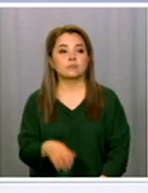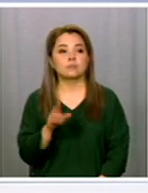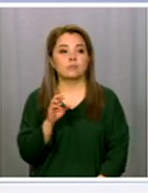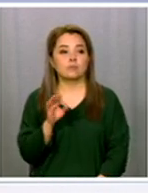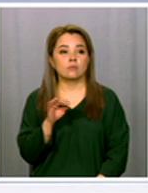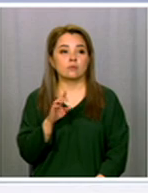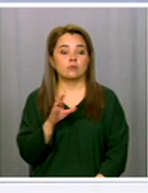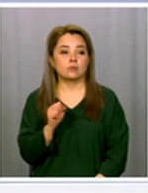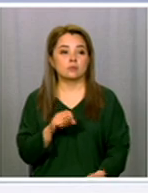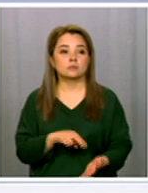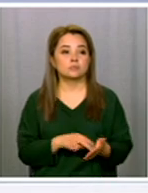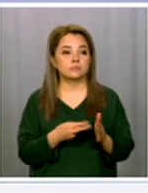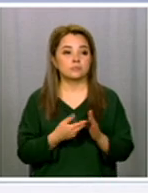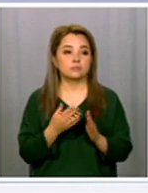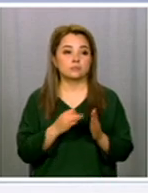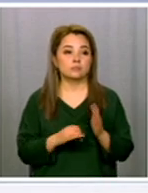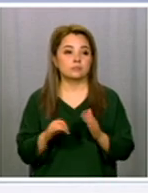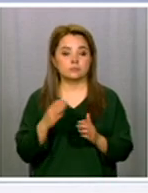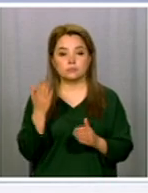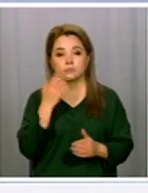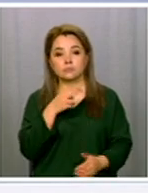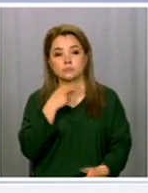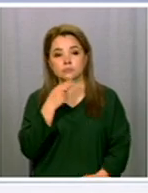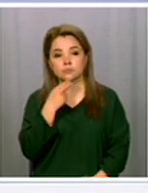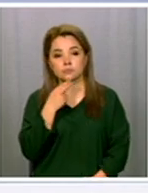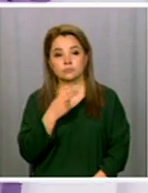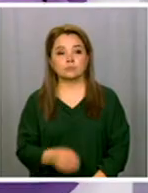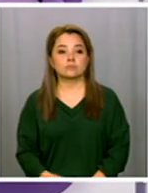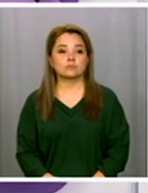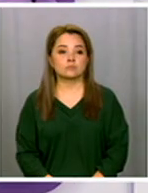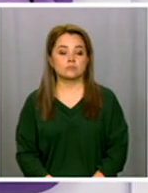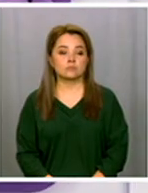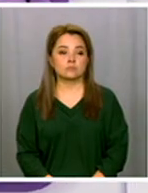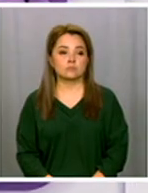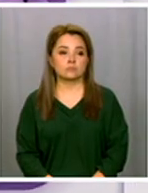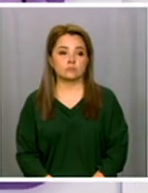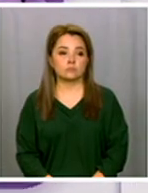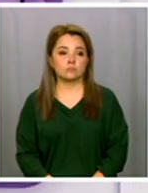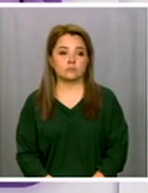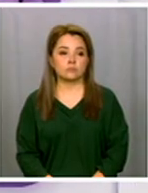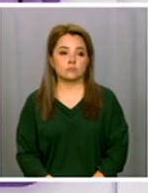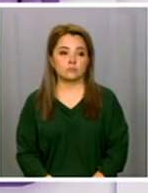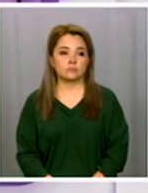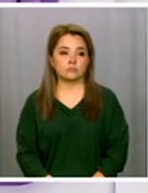жоспарының тарихына қатысты бейне жазбаға назар аударыңыздар.